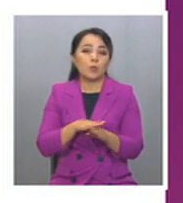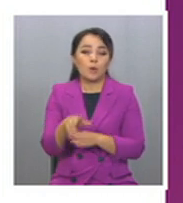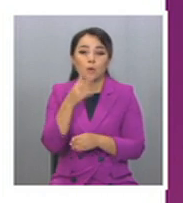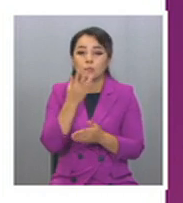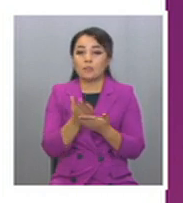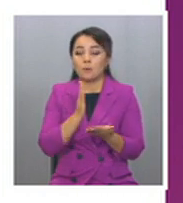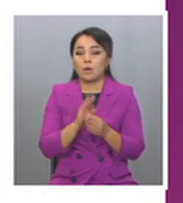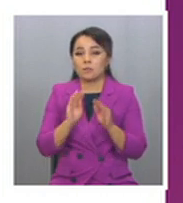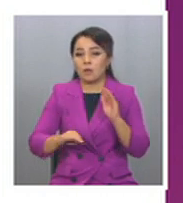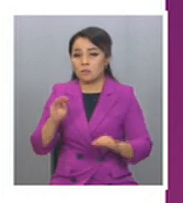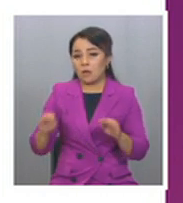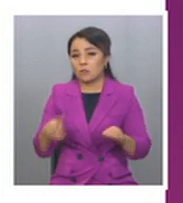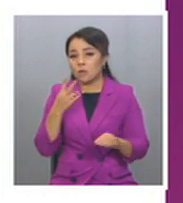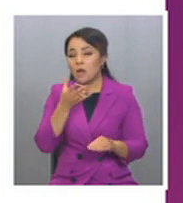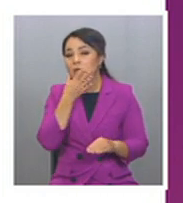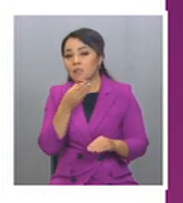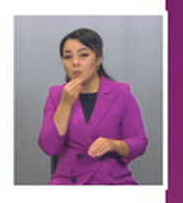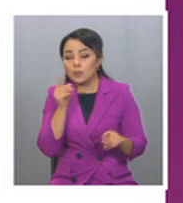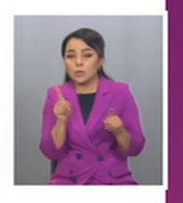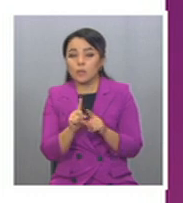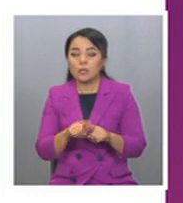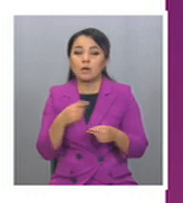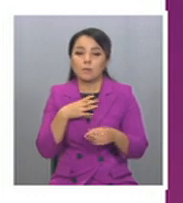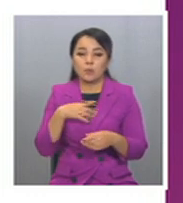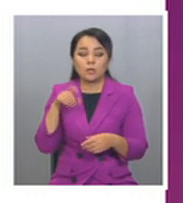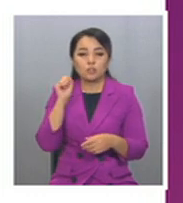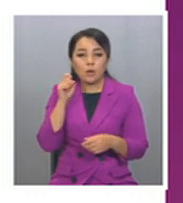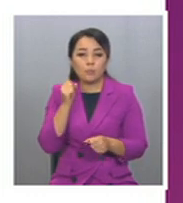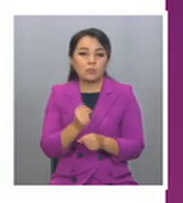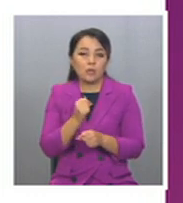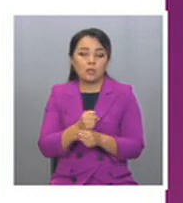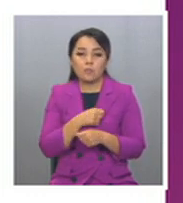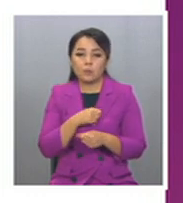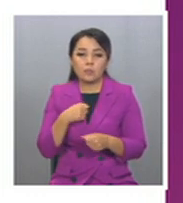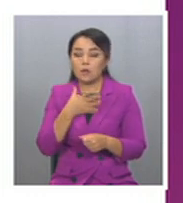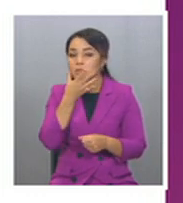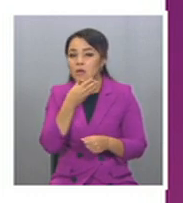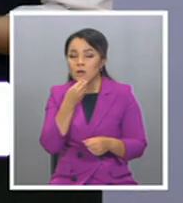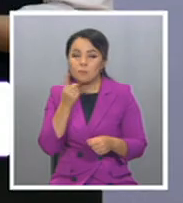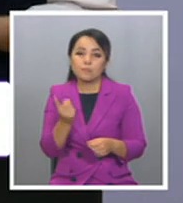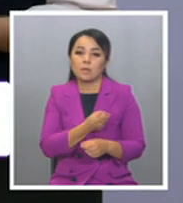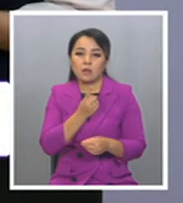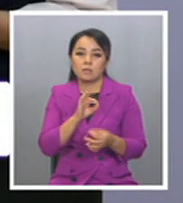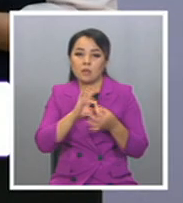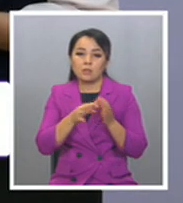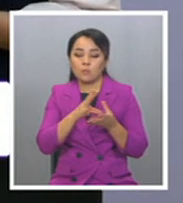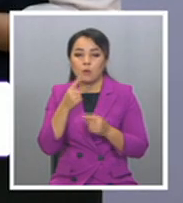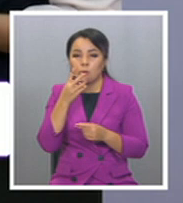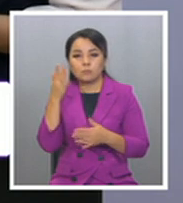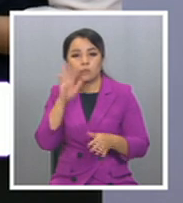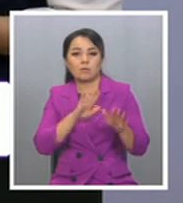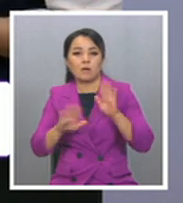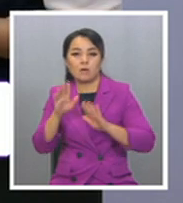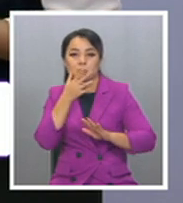көрінді. Әдеміліктен, шеберлік пен сұлулықтан басың айналады, деп жазған. Көшпелілердің